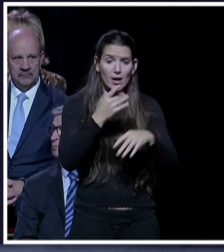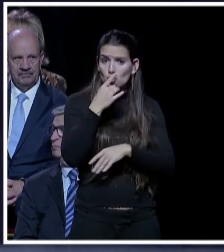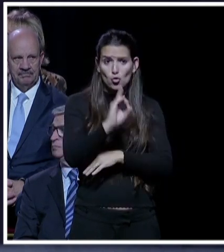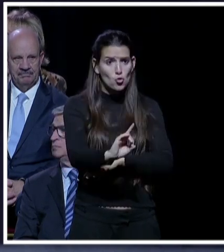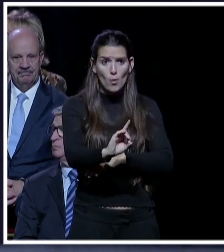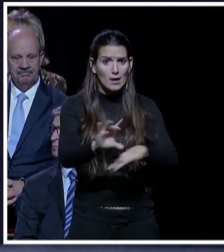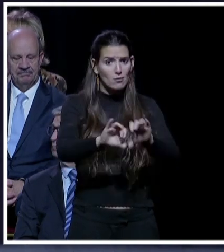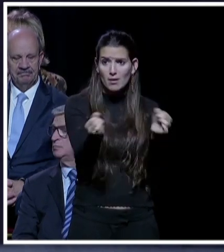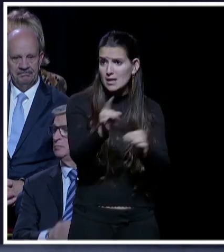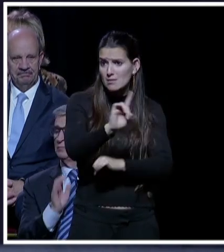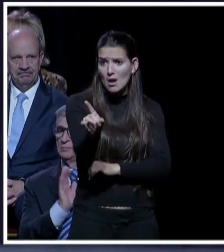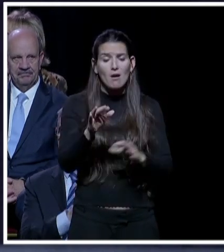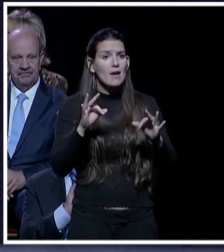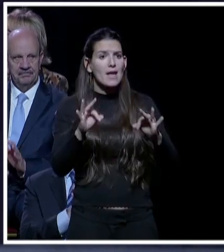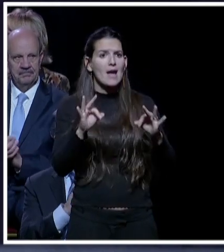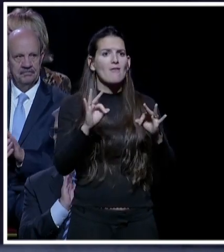statues religieuses.